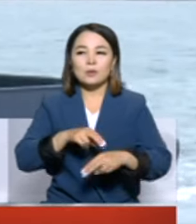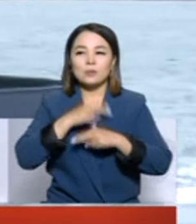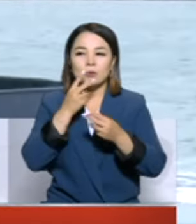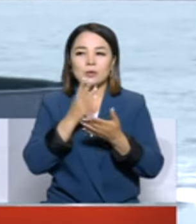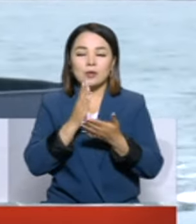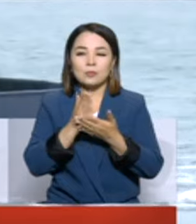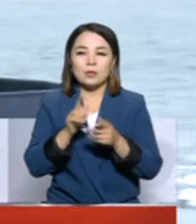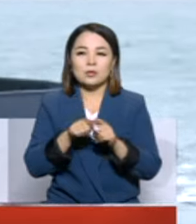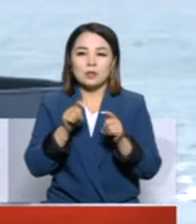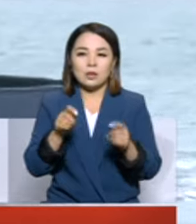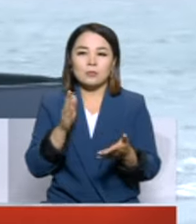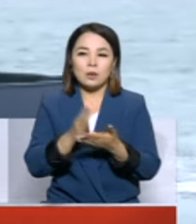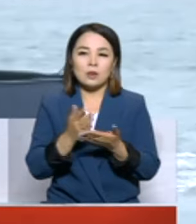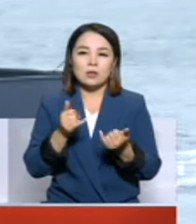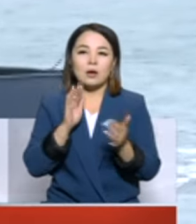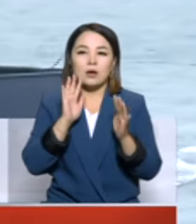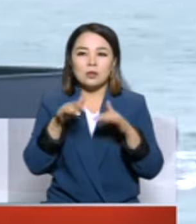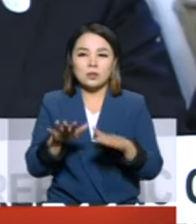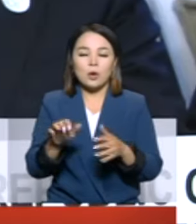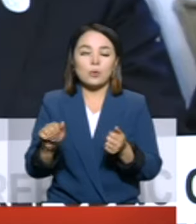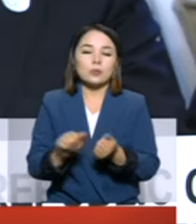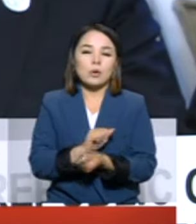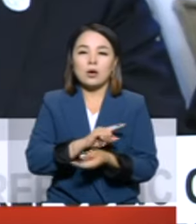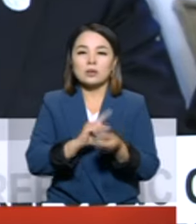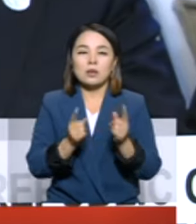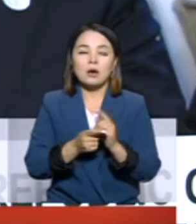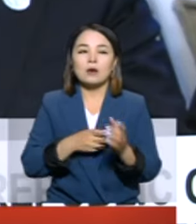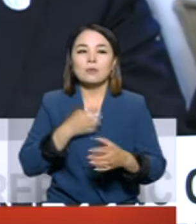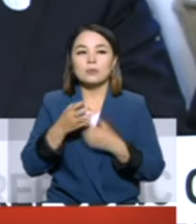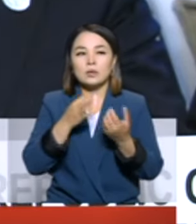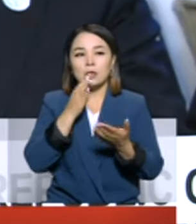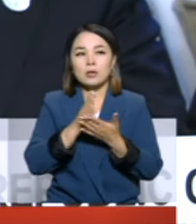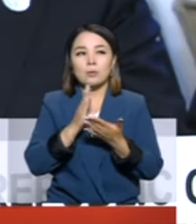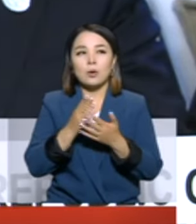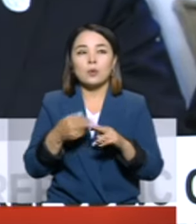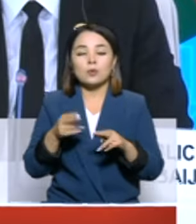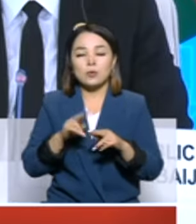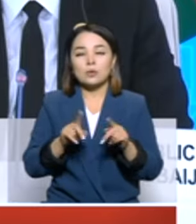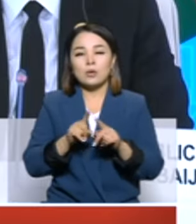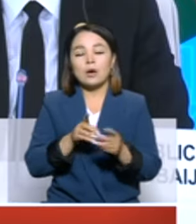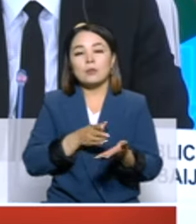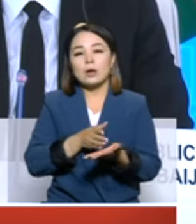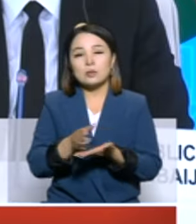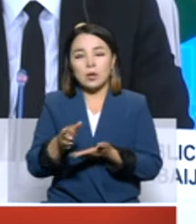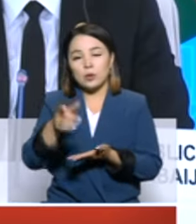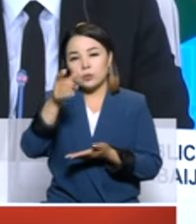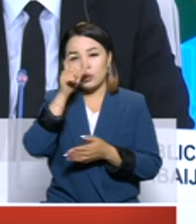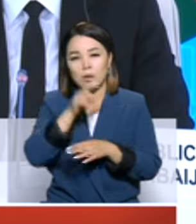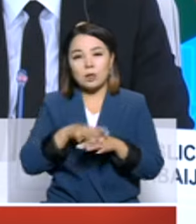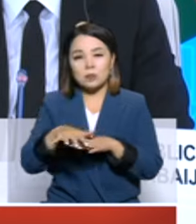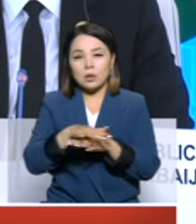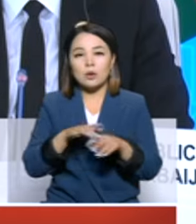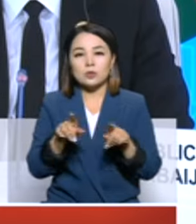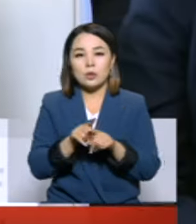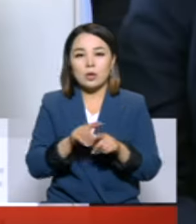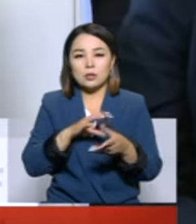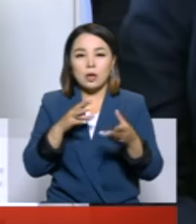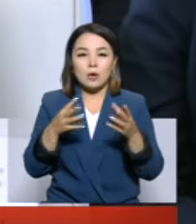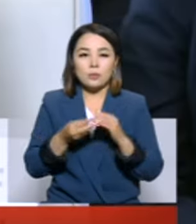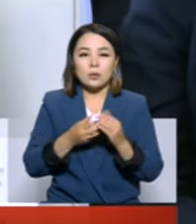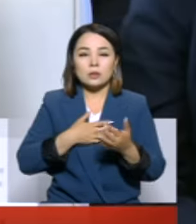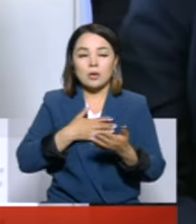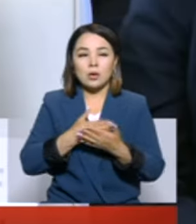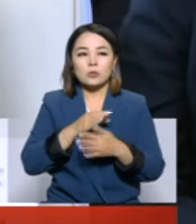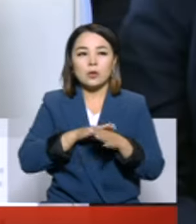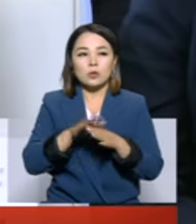тыс қалдырмауымыз керек. Аралдың шөлге айналуы да алаңдатарлық мәселе. Сондықтан осы бағытта түркі ғалымдарының ықпалдастығын арттыру қажет